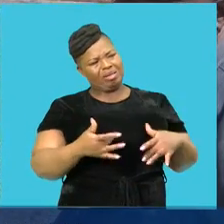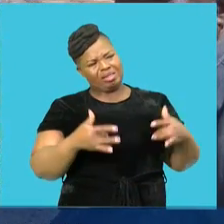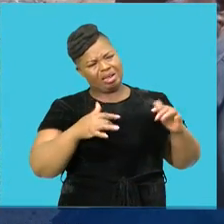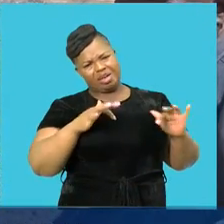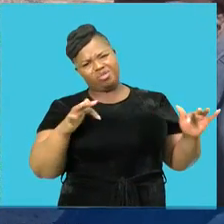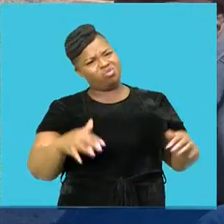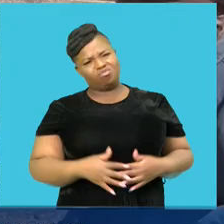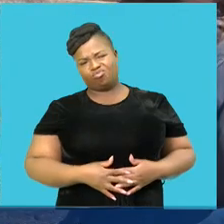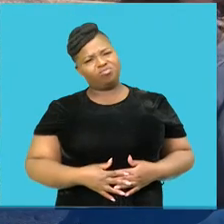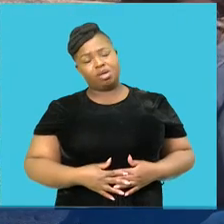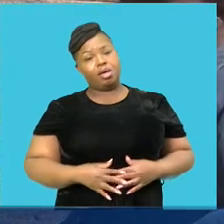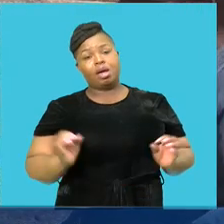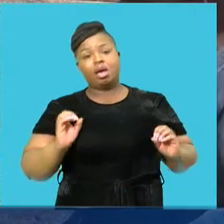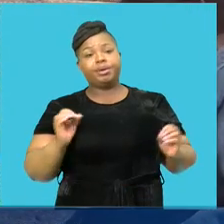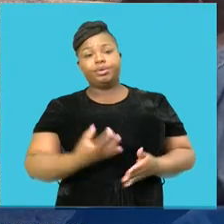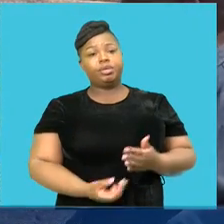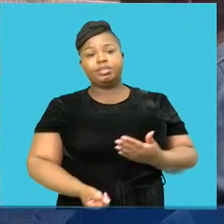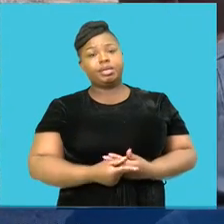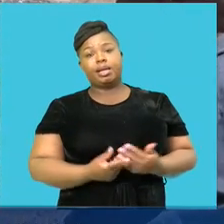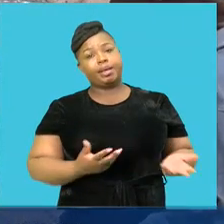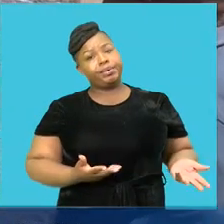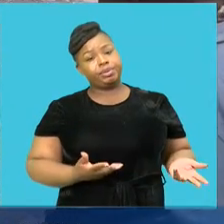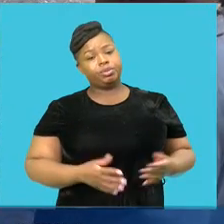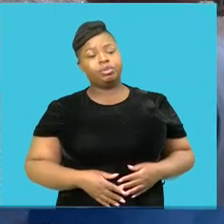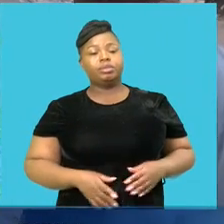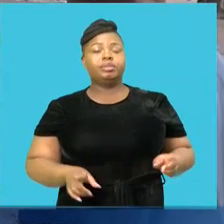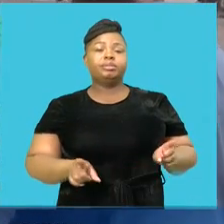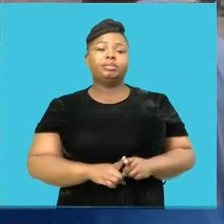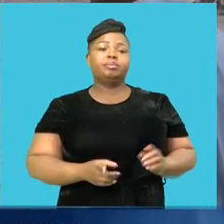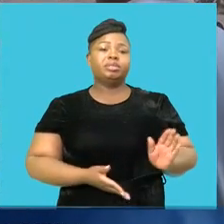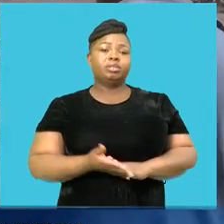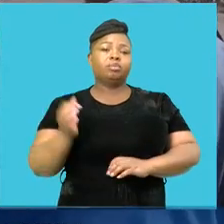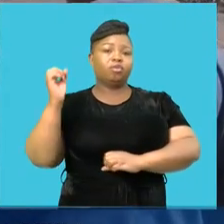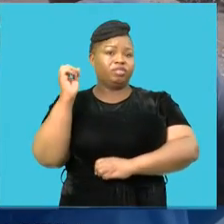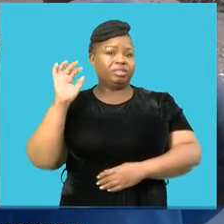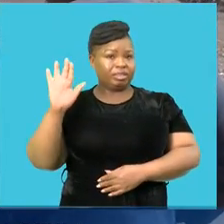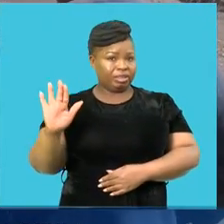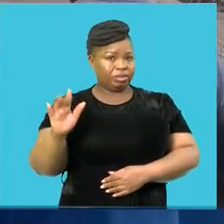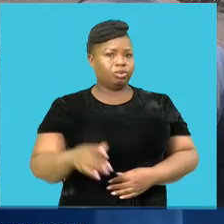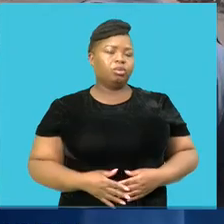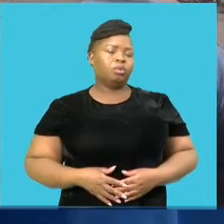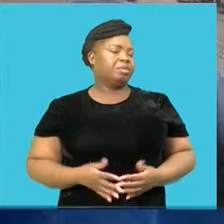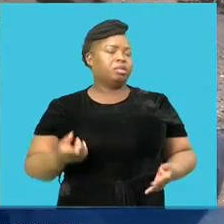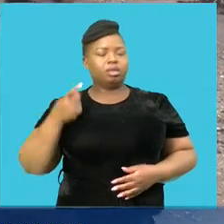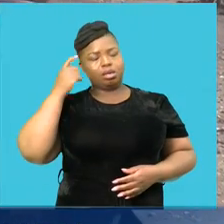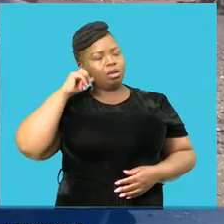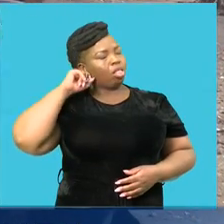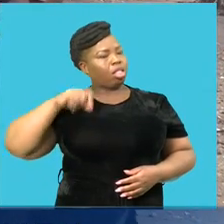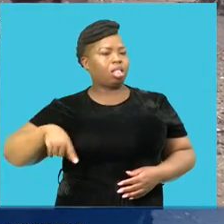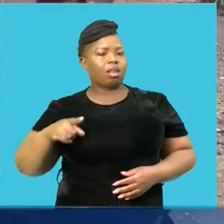into eyenzekayo ngempilo yethu even noma sesiye ema-ofisini into yethu ayithathelwa